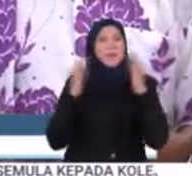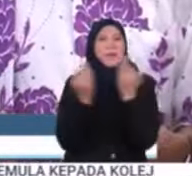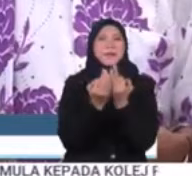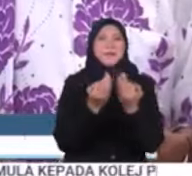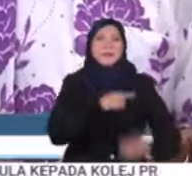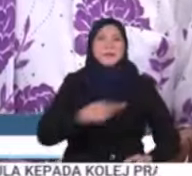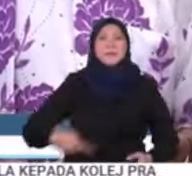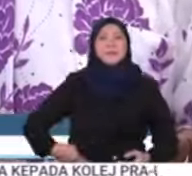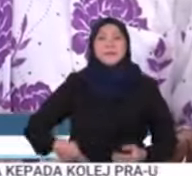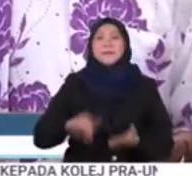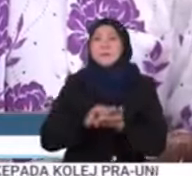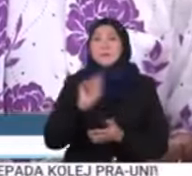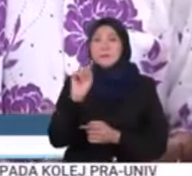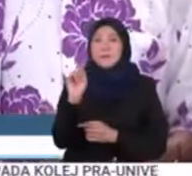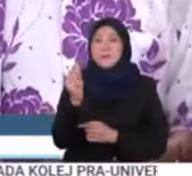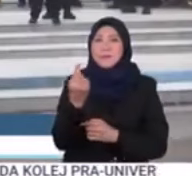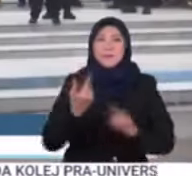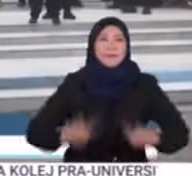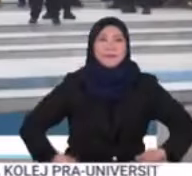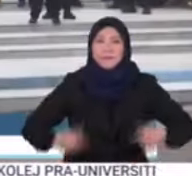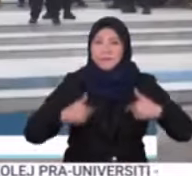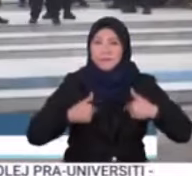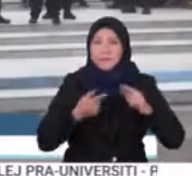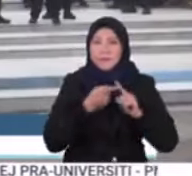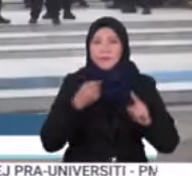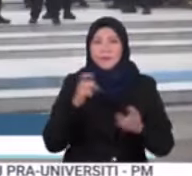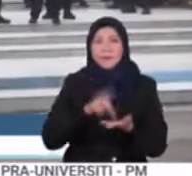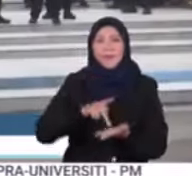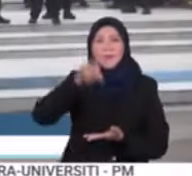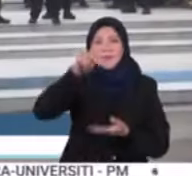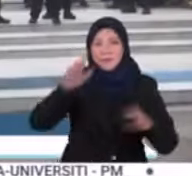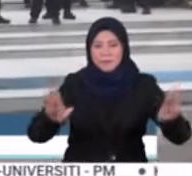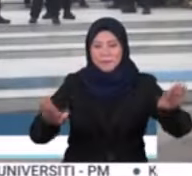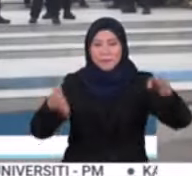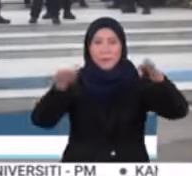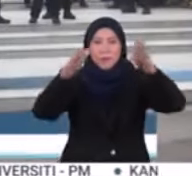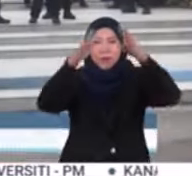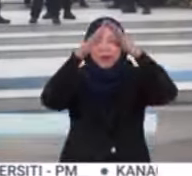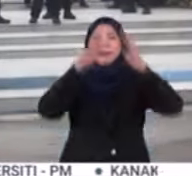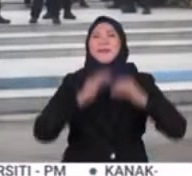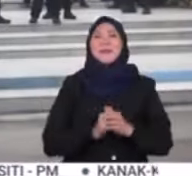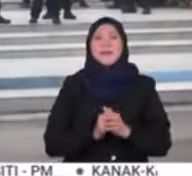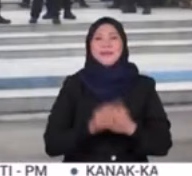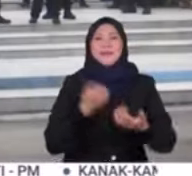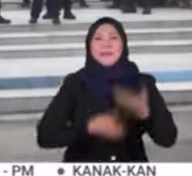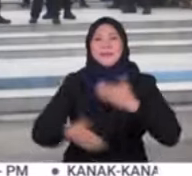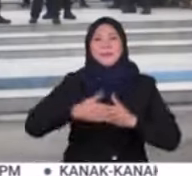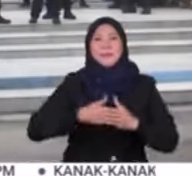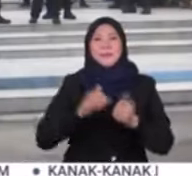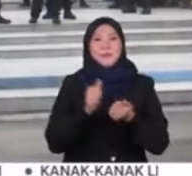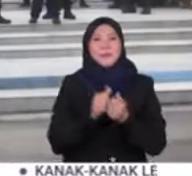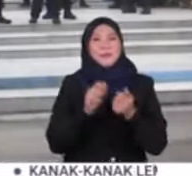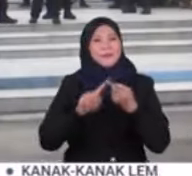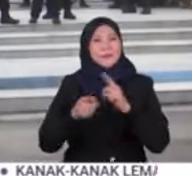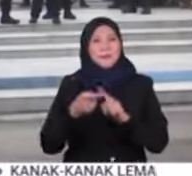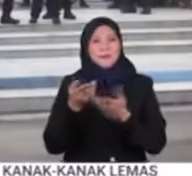saya rasa sekian saja lintas langsung saya dari Kompleks kuil ini kita bakal bersama kembali dengan mereka penyampai di